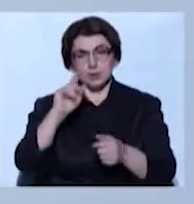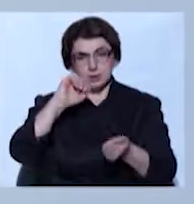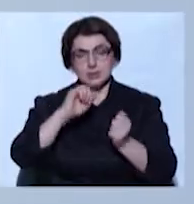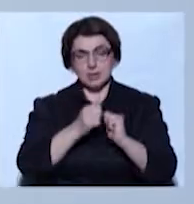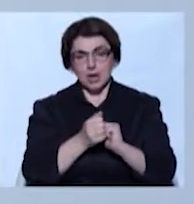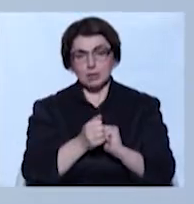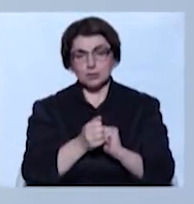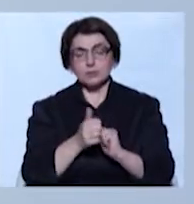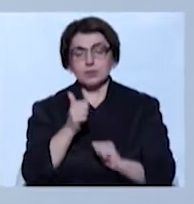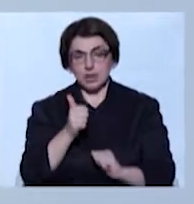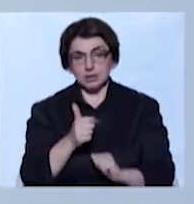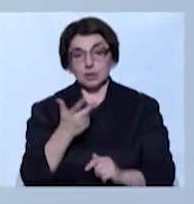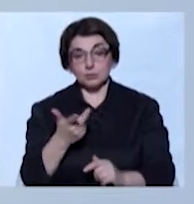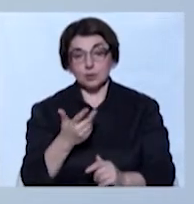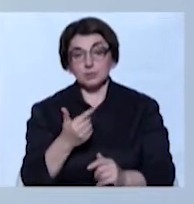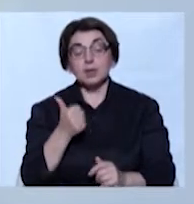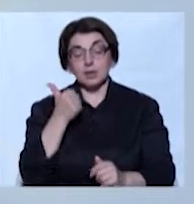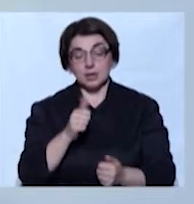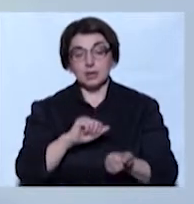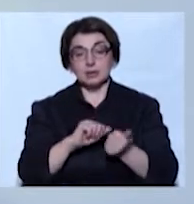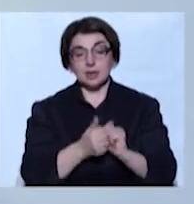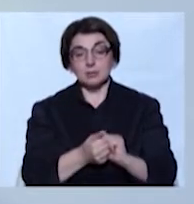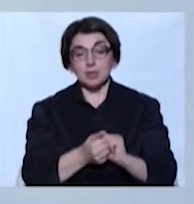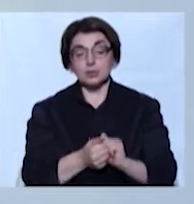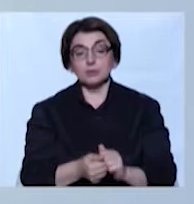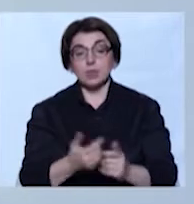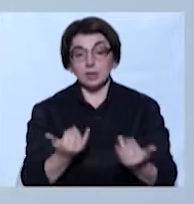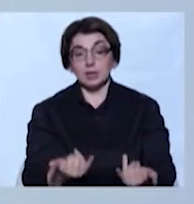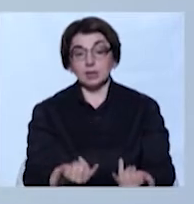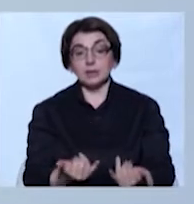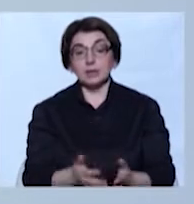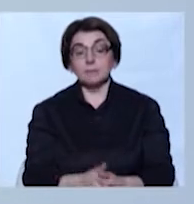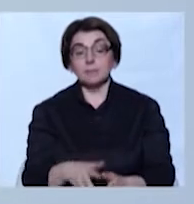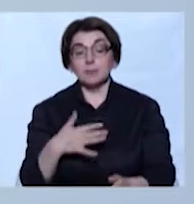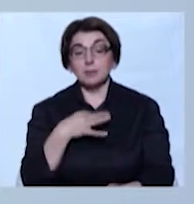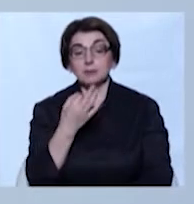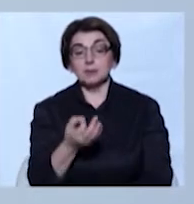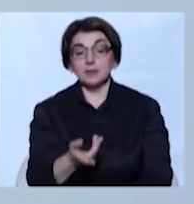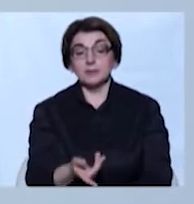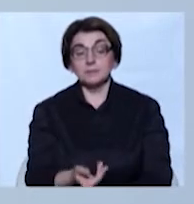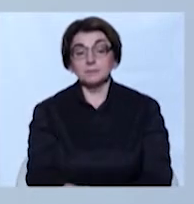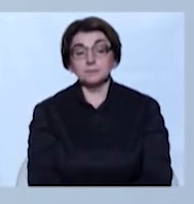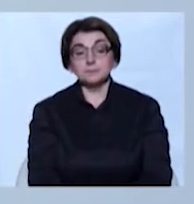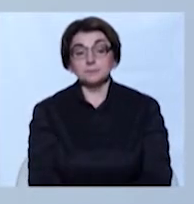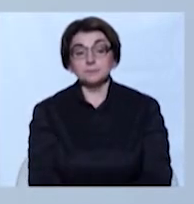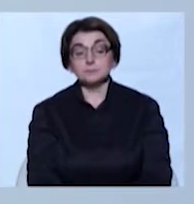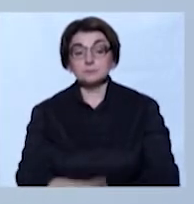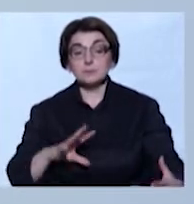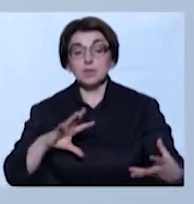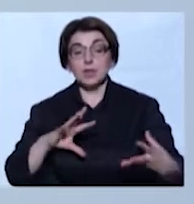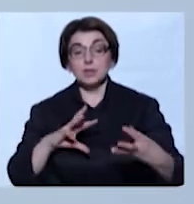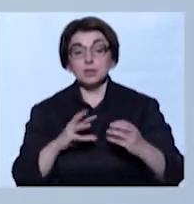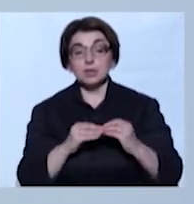კიდეც, კარგია თუ ამას კარგად დაიმახსოვრებთ. ახლა კი მე მინდა ერთგვარად შევაჯამო